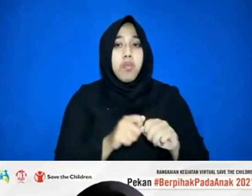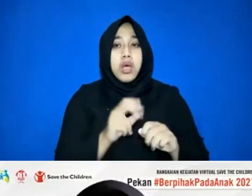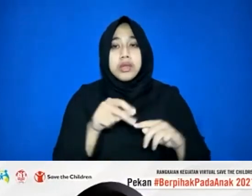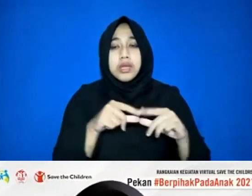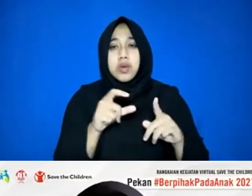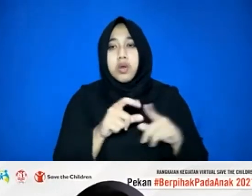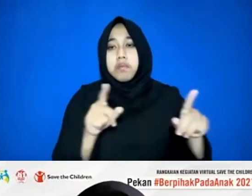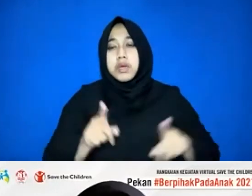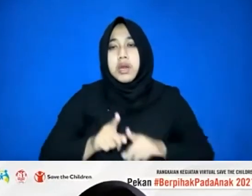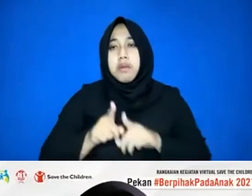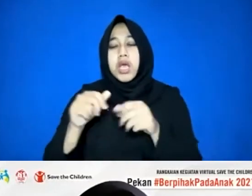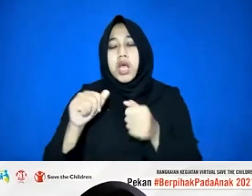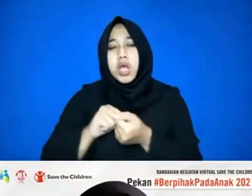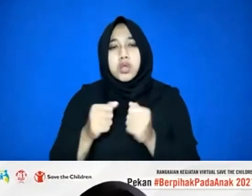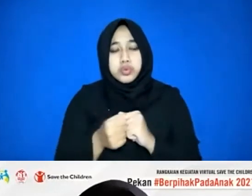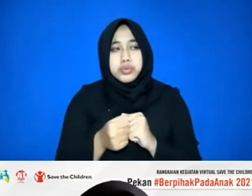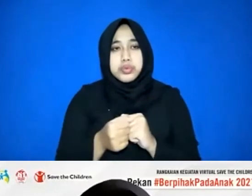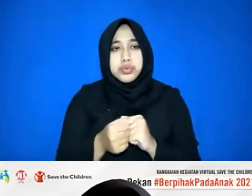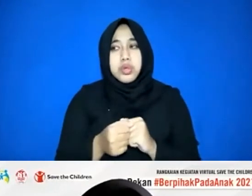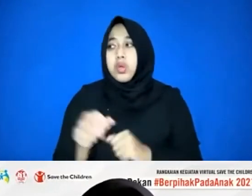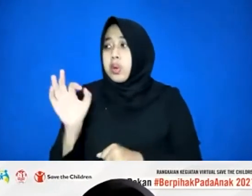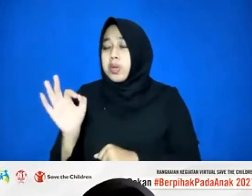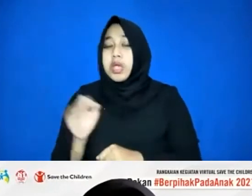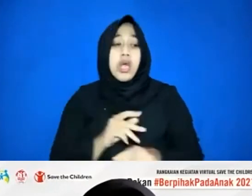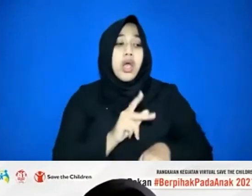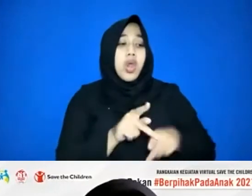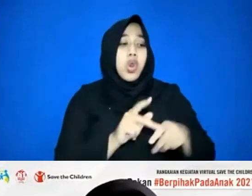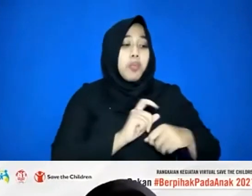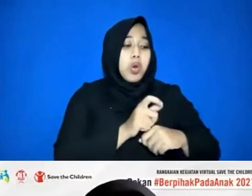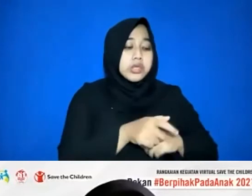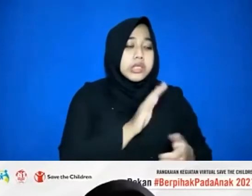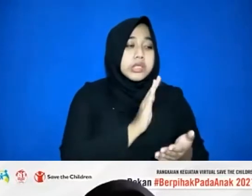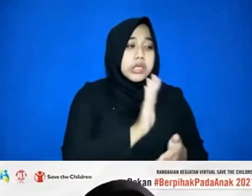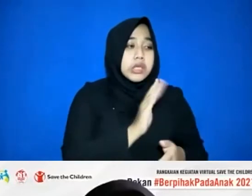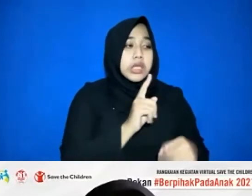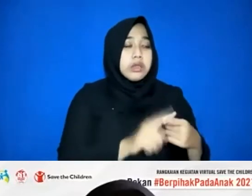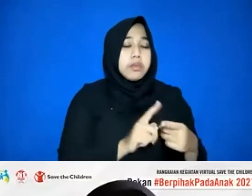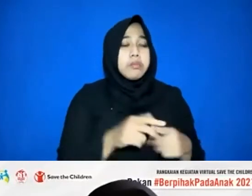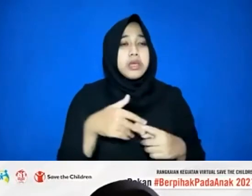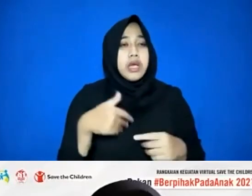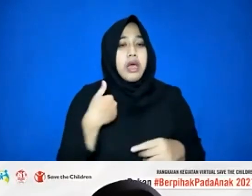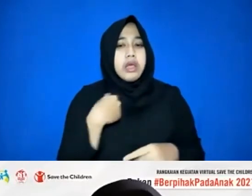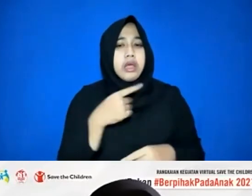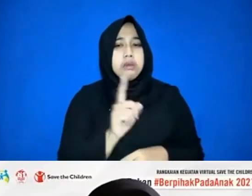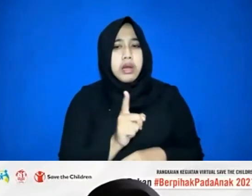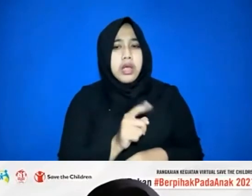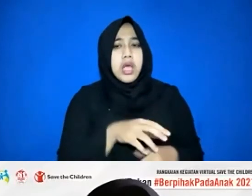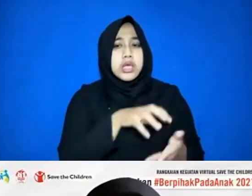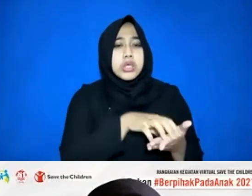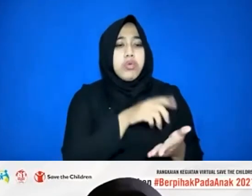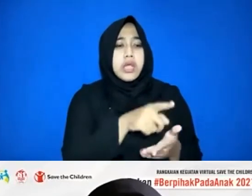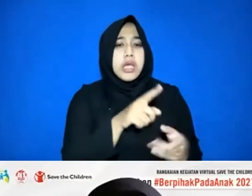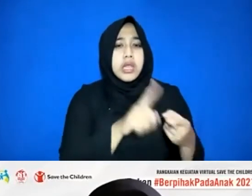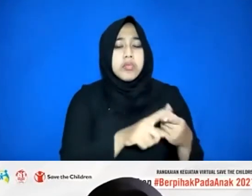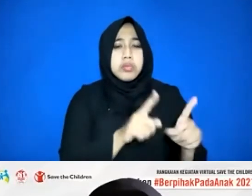pendampingan kasusnya. Jadi dalam prosesnya nanti teman-teman yang ada di mana di wilayah